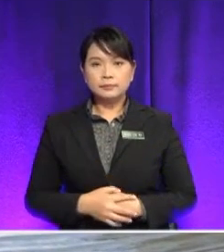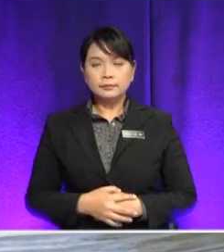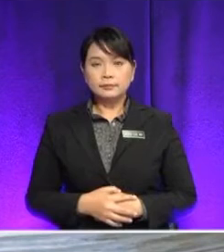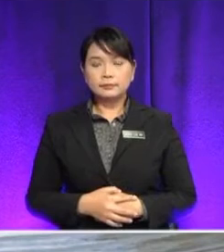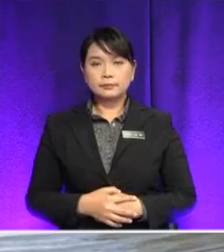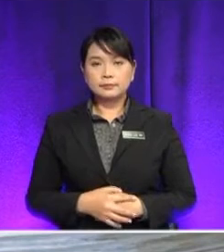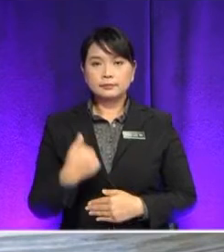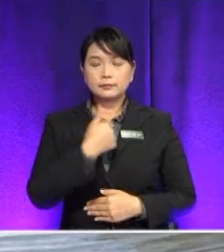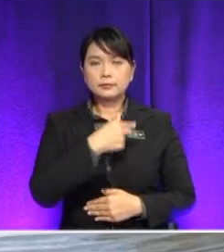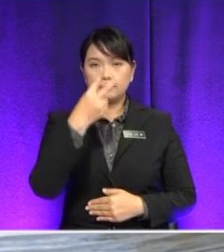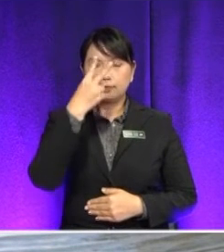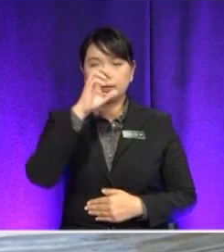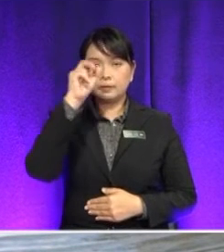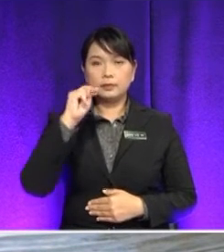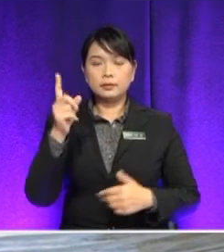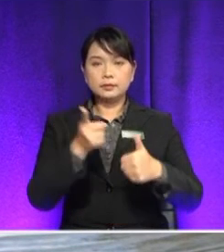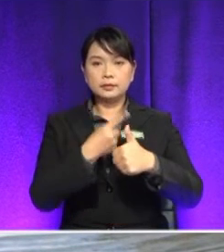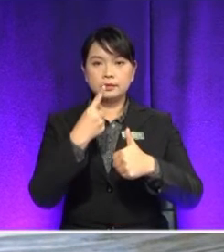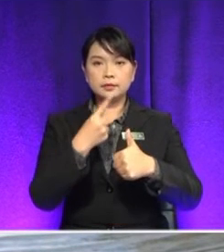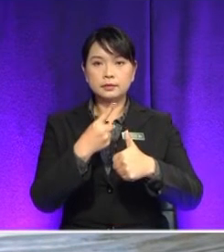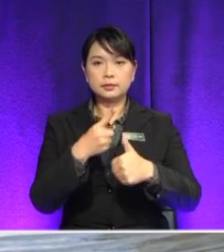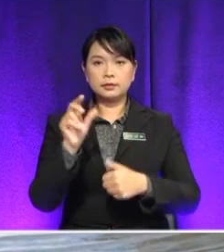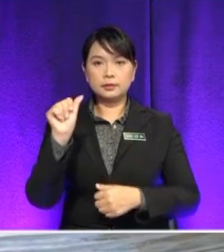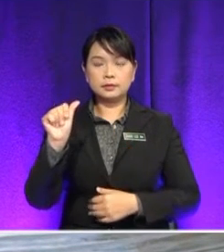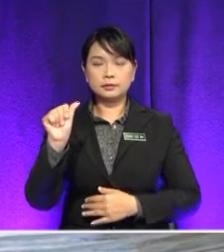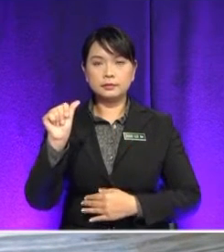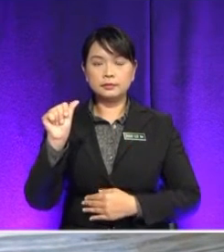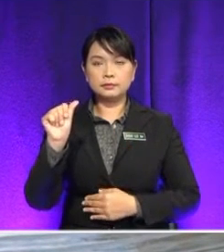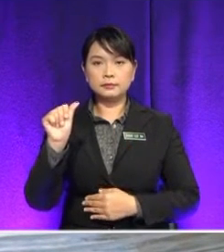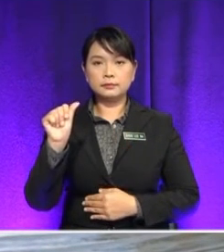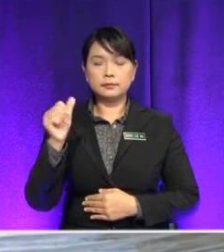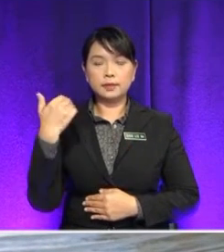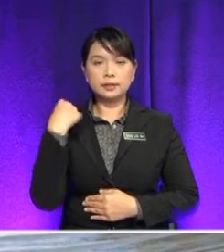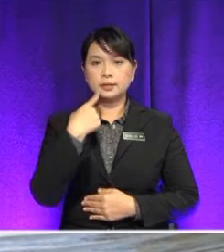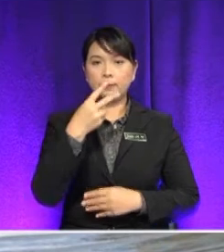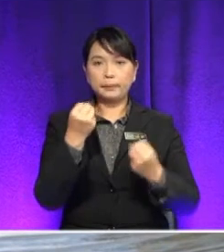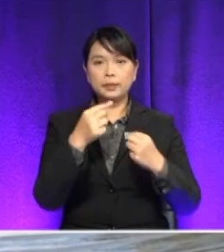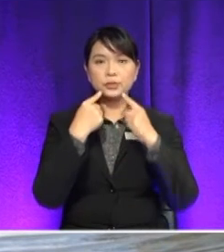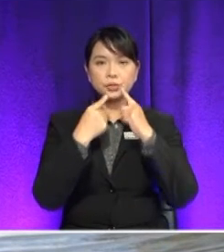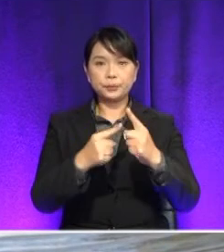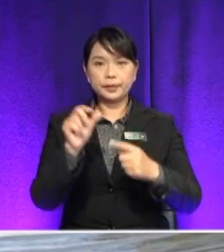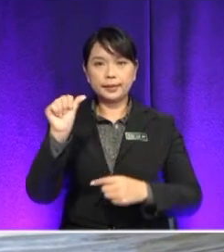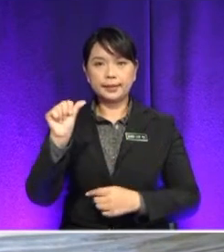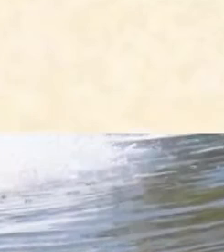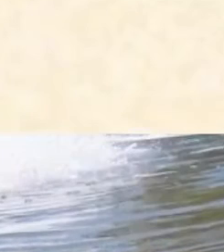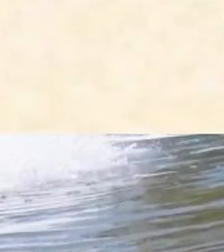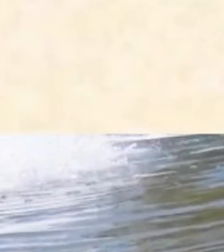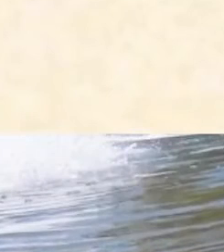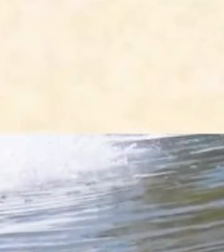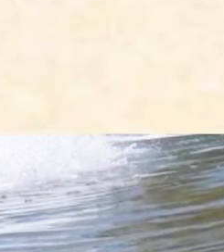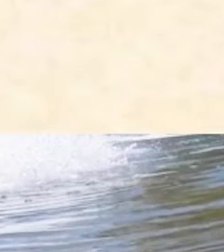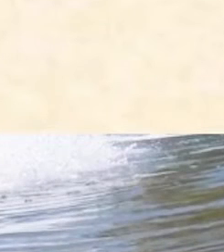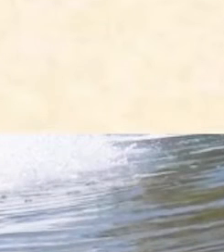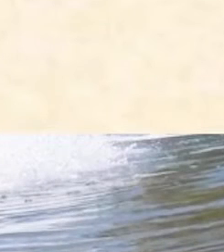kita tengok pada soalan Yang Pertama eh oke Ada enak Jawa eh ayah Nisa sj6 maka